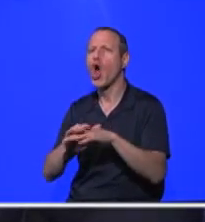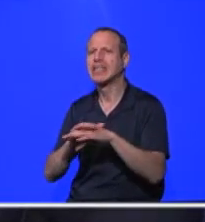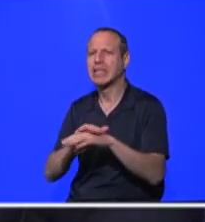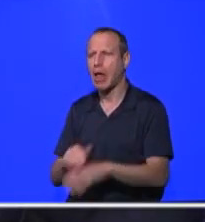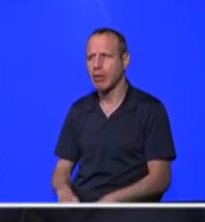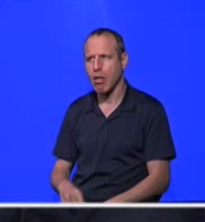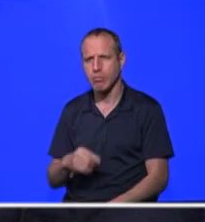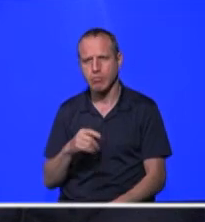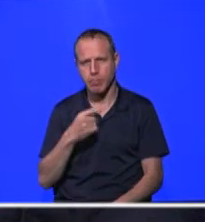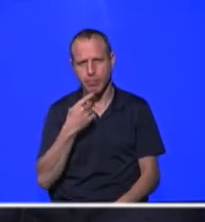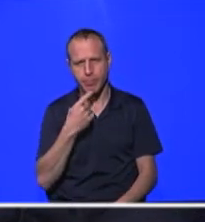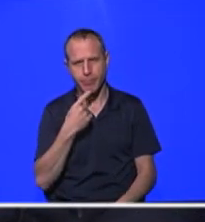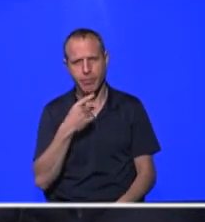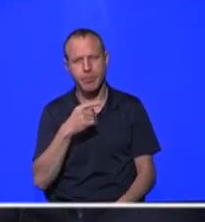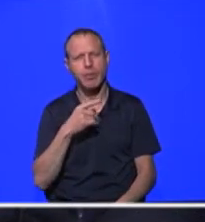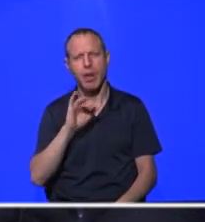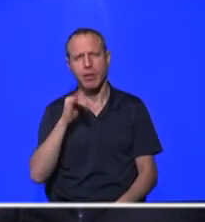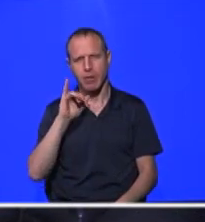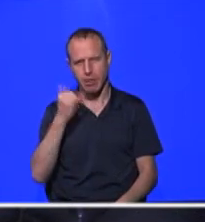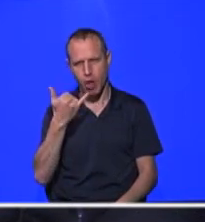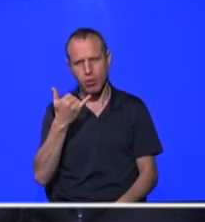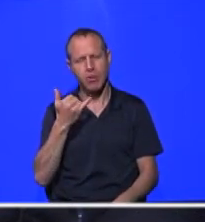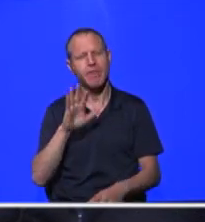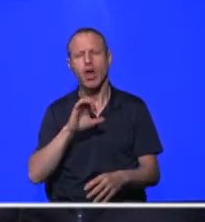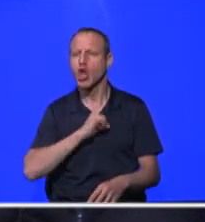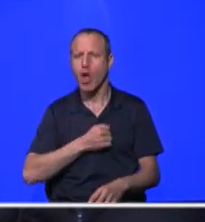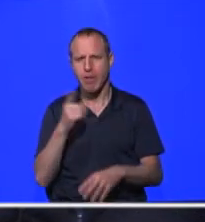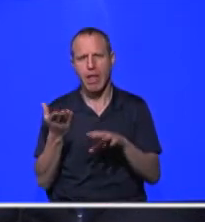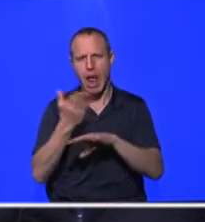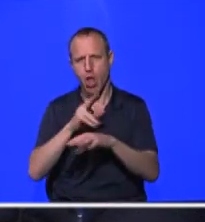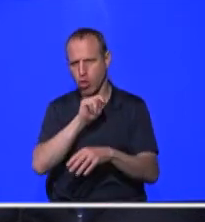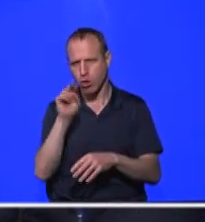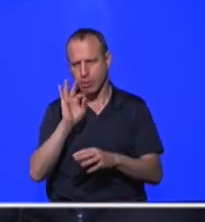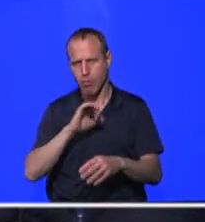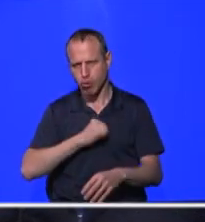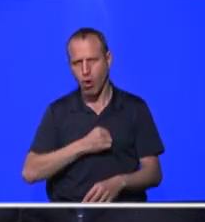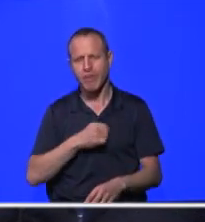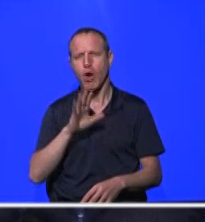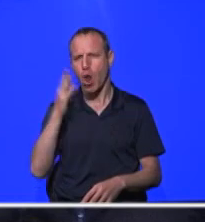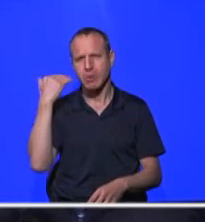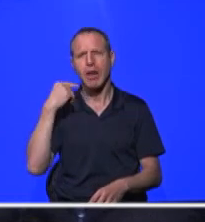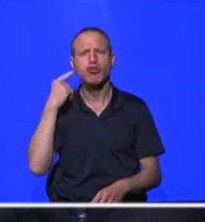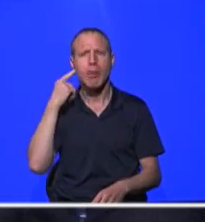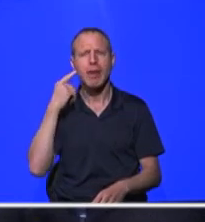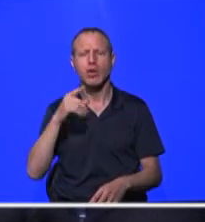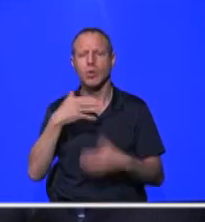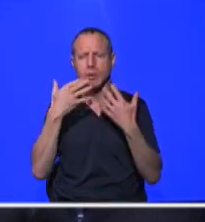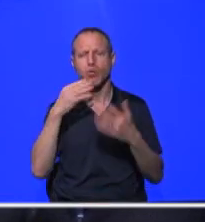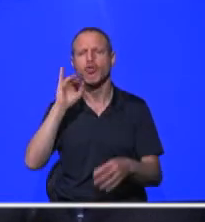חושב, הכי נכון והכי כואב. את העלית נושא ממש כואב. לא מזמן גם שמענו את הסיפור של יונתן